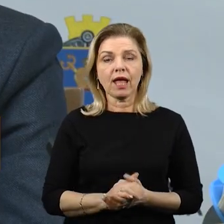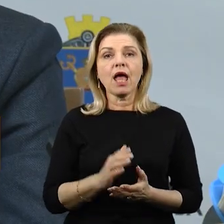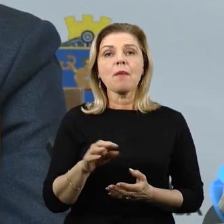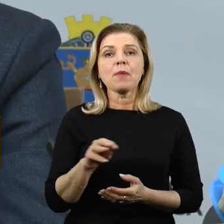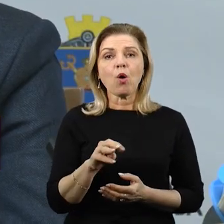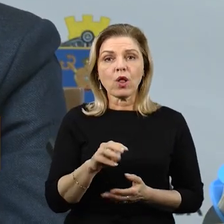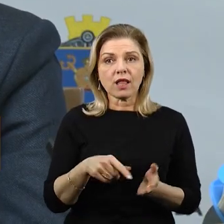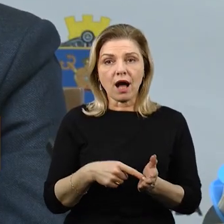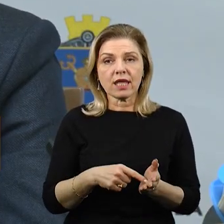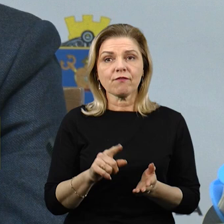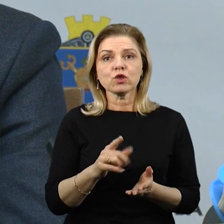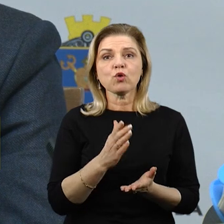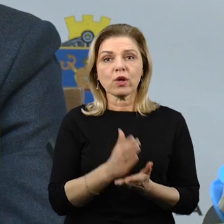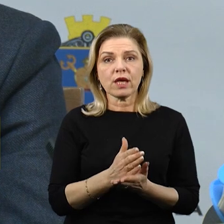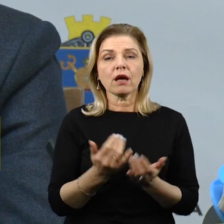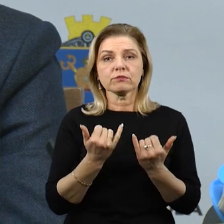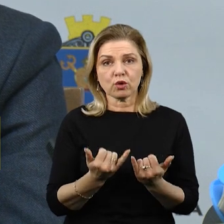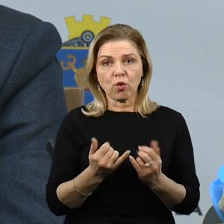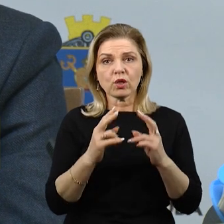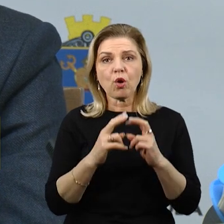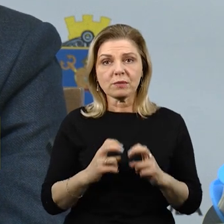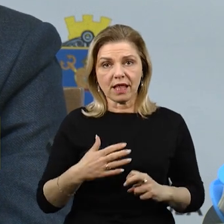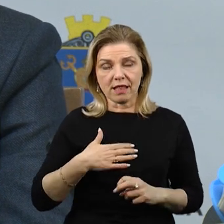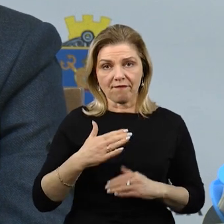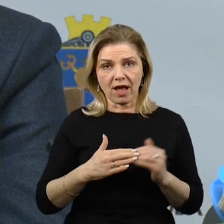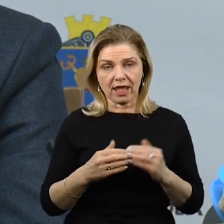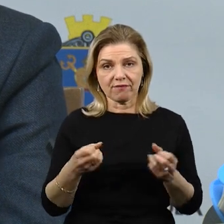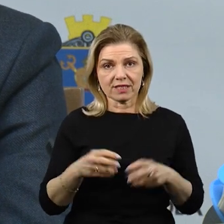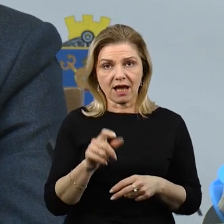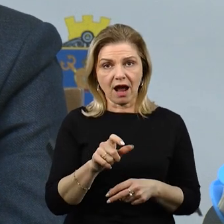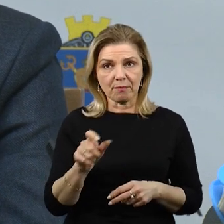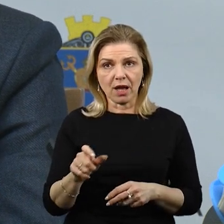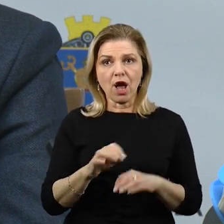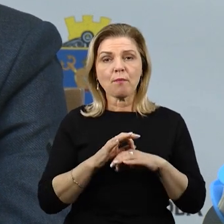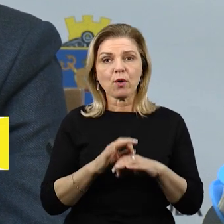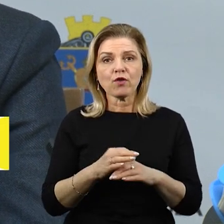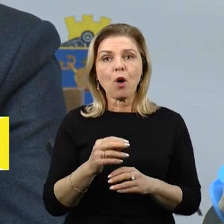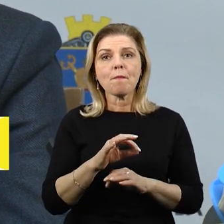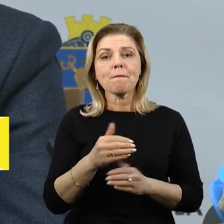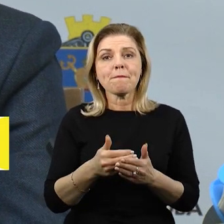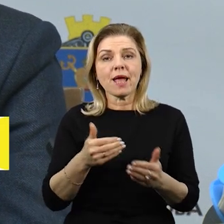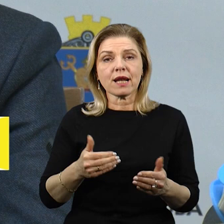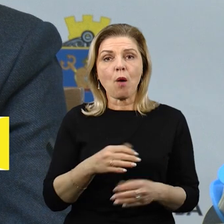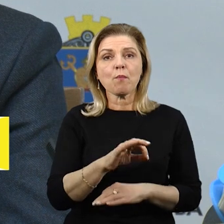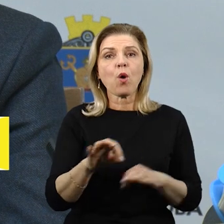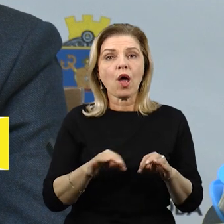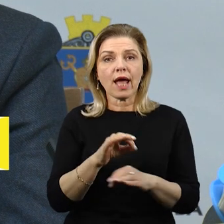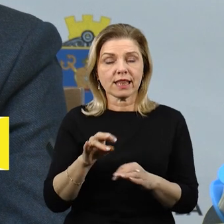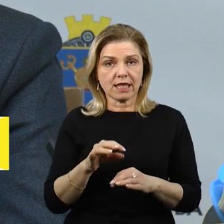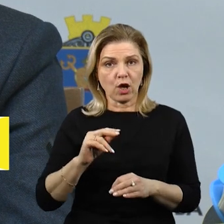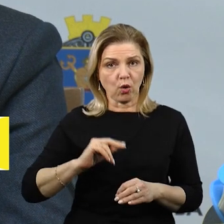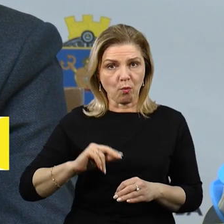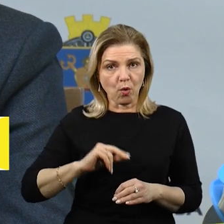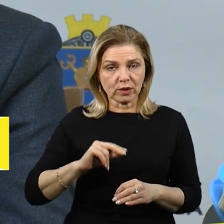на сьогодні обслідуються нашими фахівцями ведуться передпроектні роботи топогедезиічні